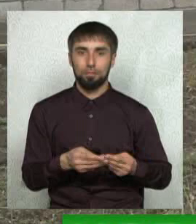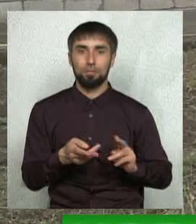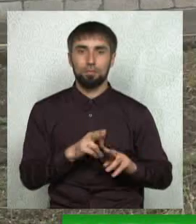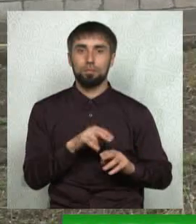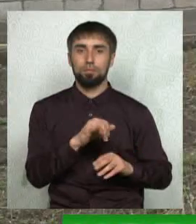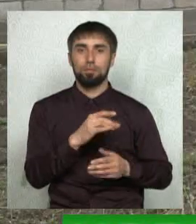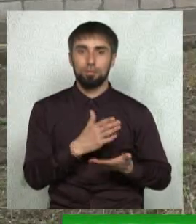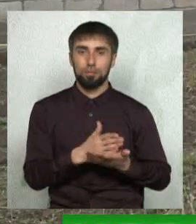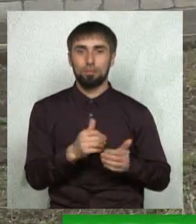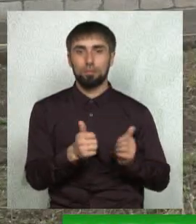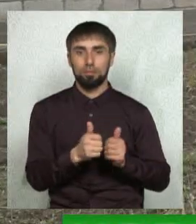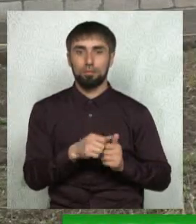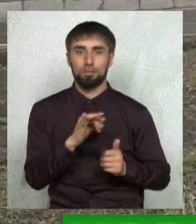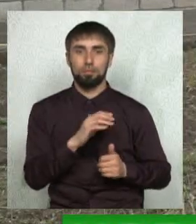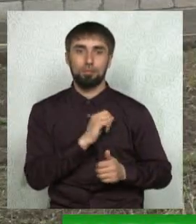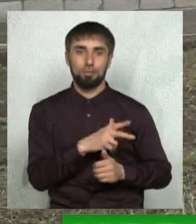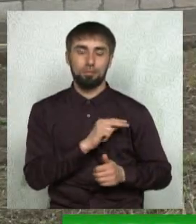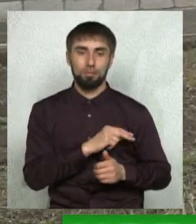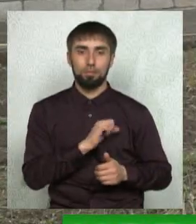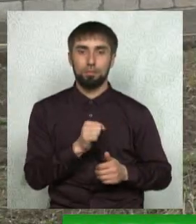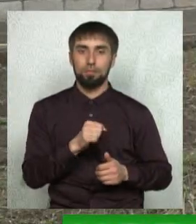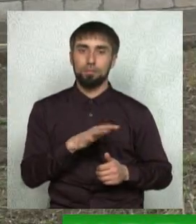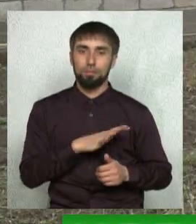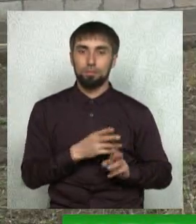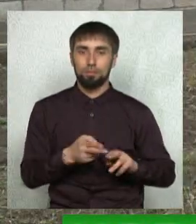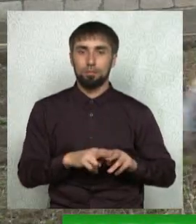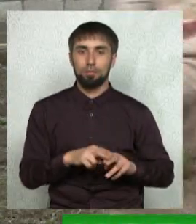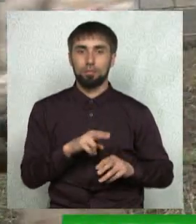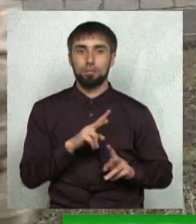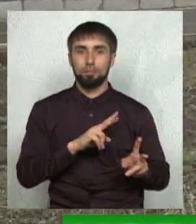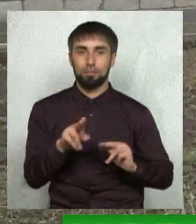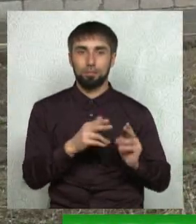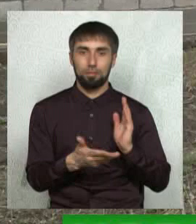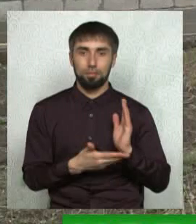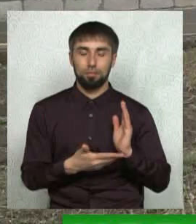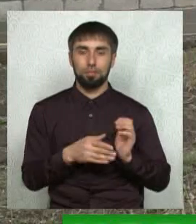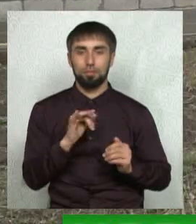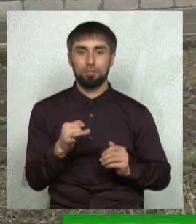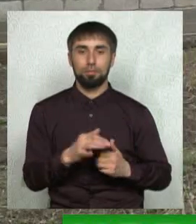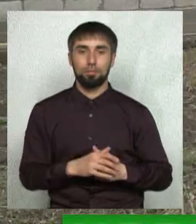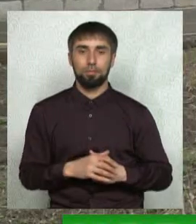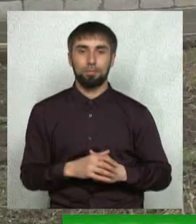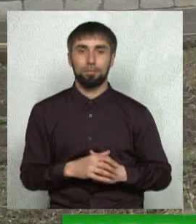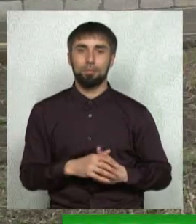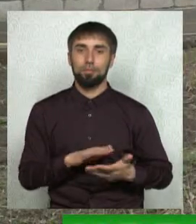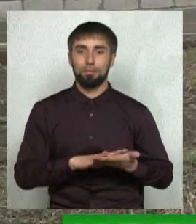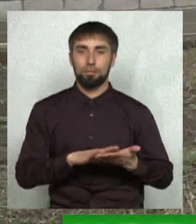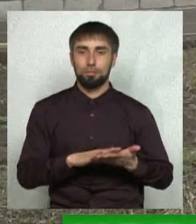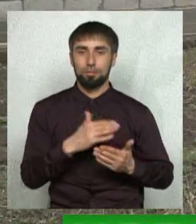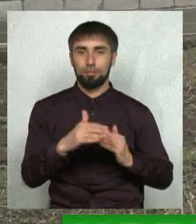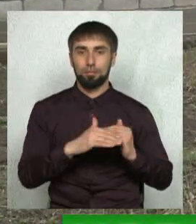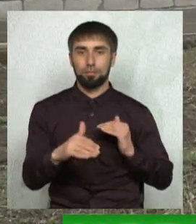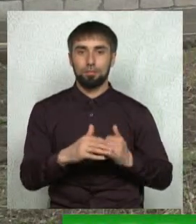этого у них есть и соседи, и соцработники. А именно оказалось, что это обрезка деревьев и очистка